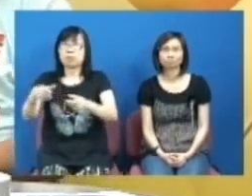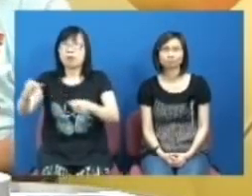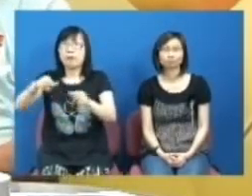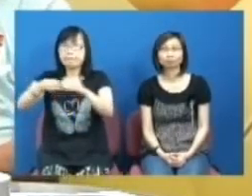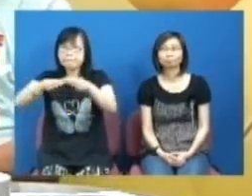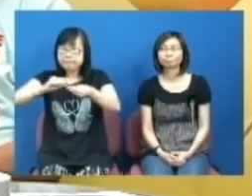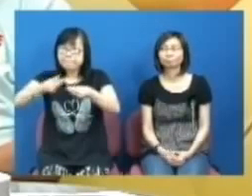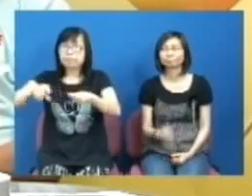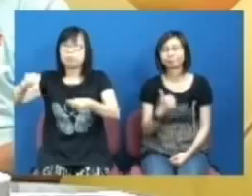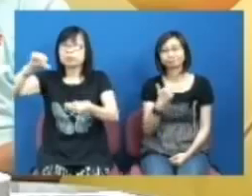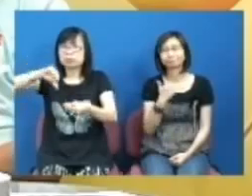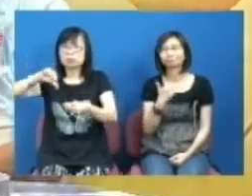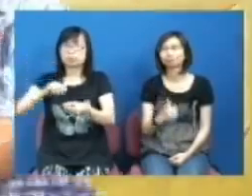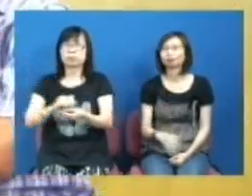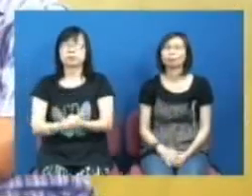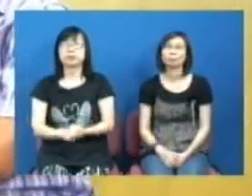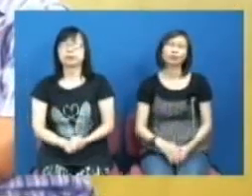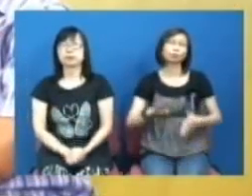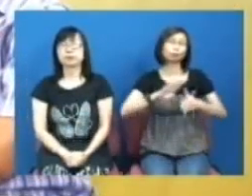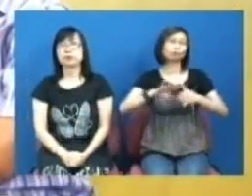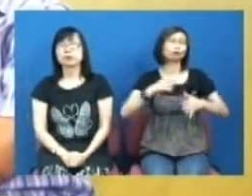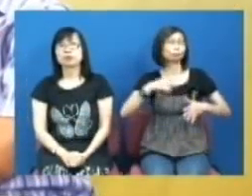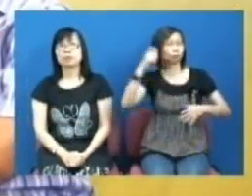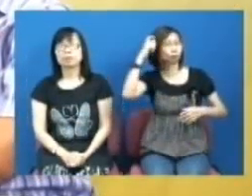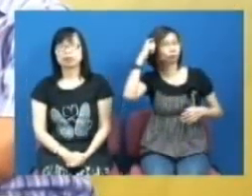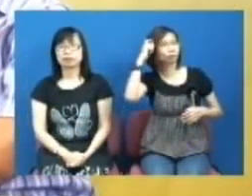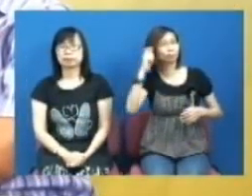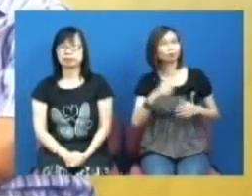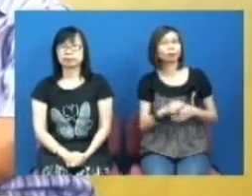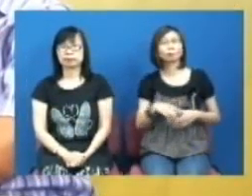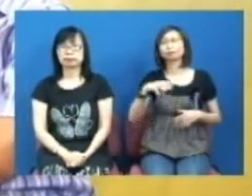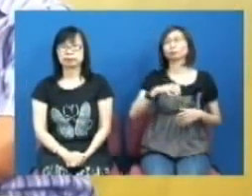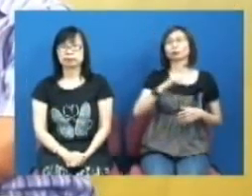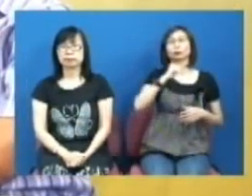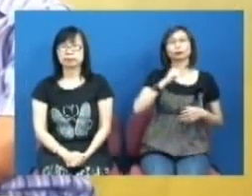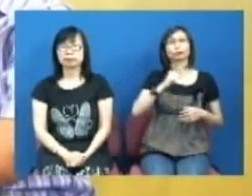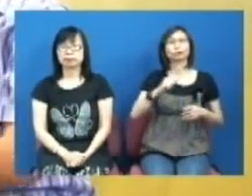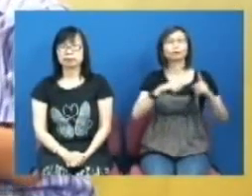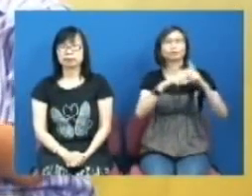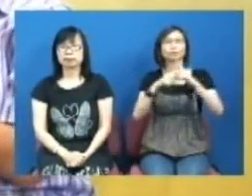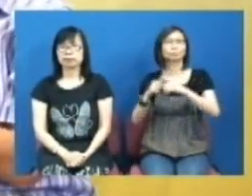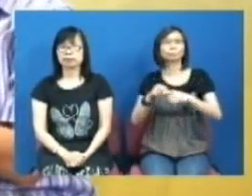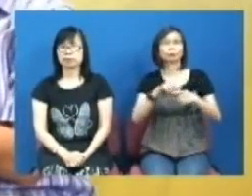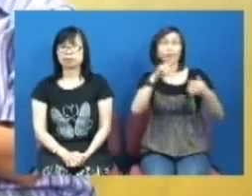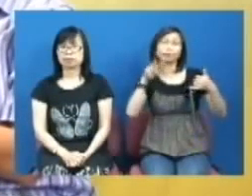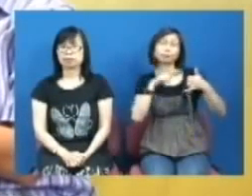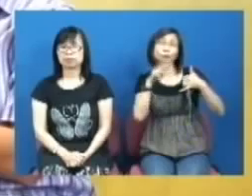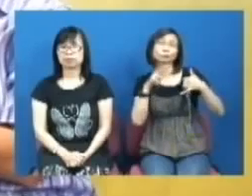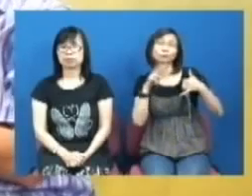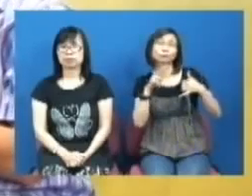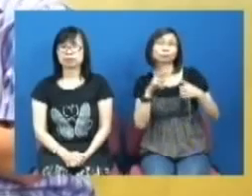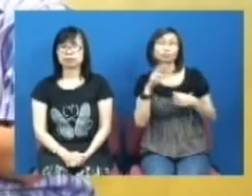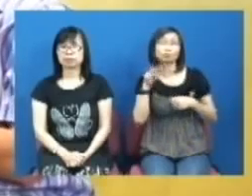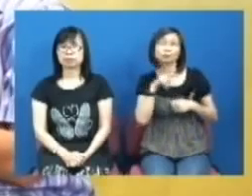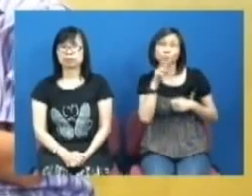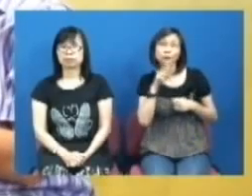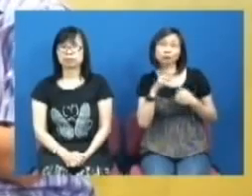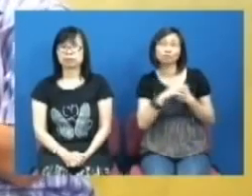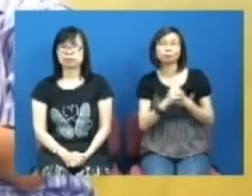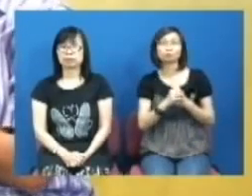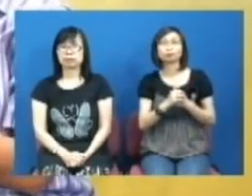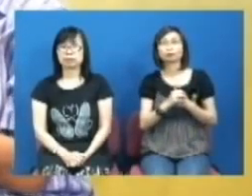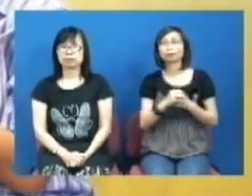咯。 咁所以我諗，其實如果你話利用呢一個民意調查，即係當然其實有啲民，譬如啱有一啲民意調查